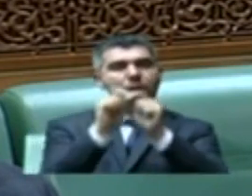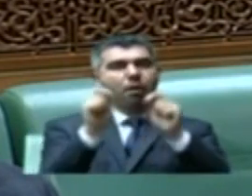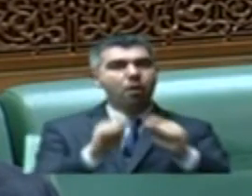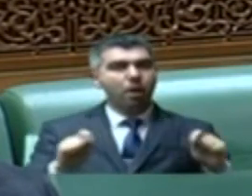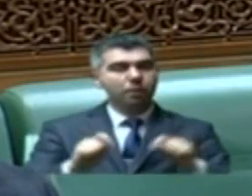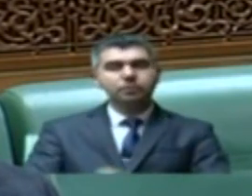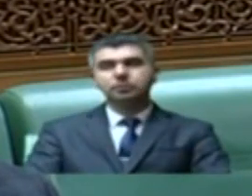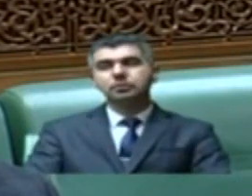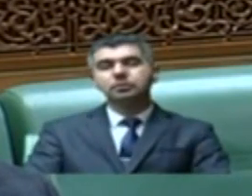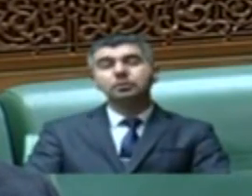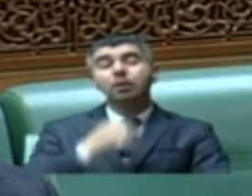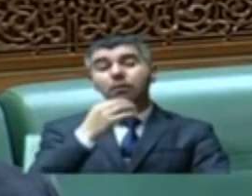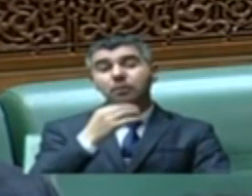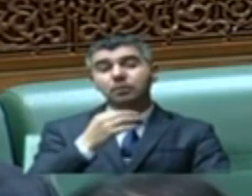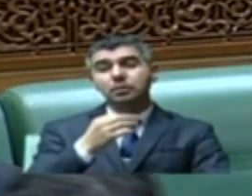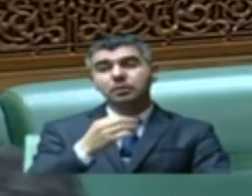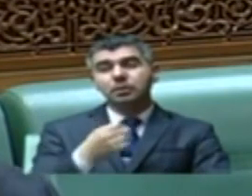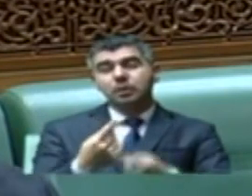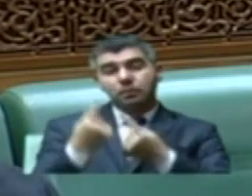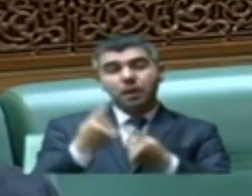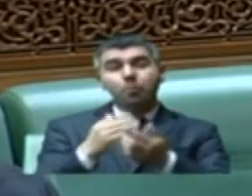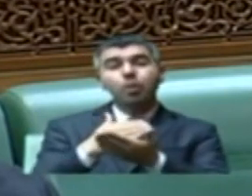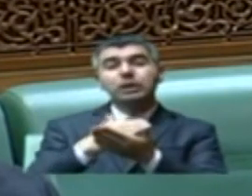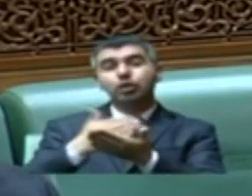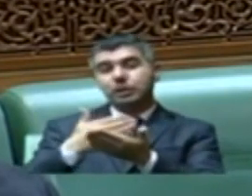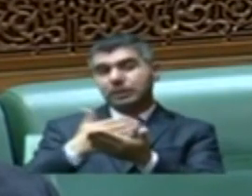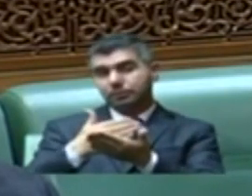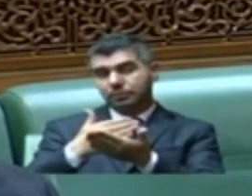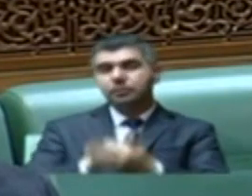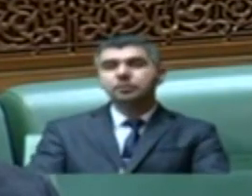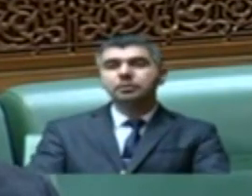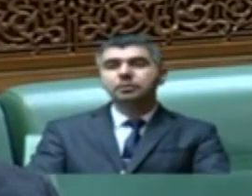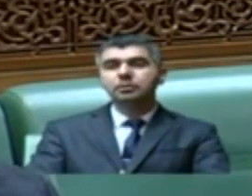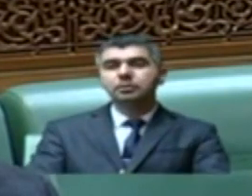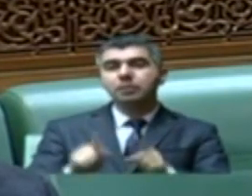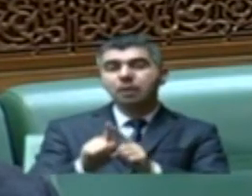في الحقيقة السي الوزير، من اللي تكلمنا على المترجمين، هذا